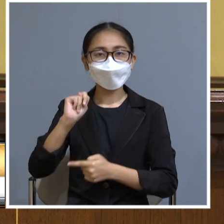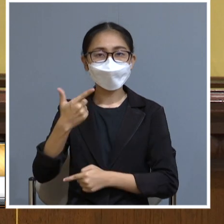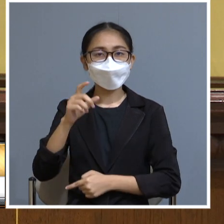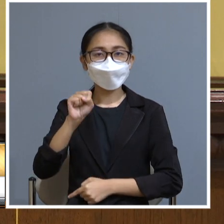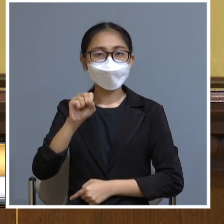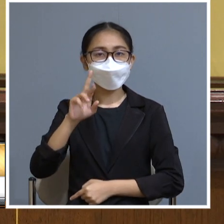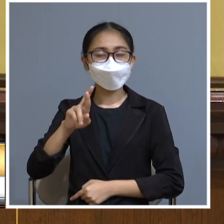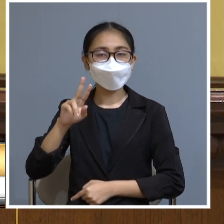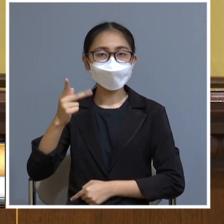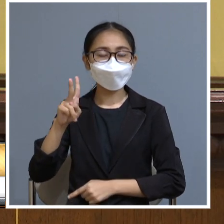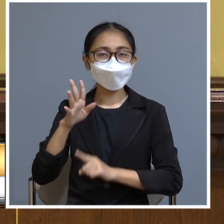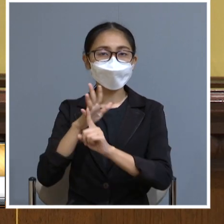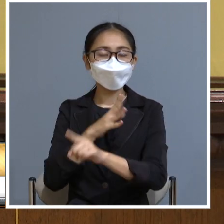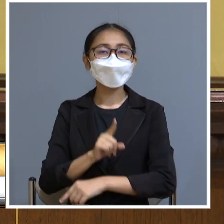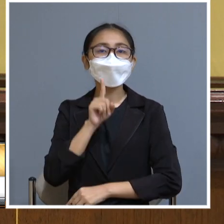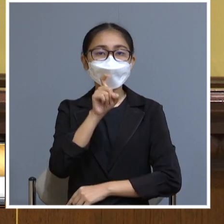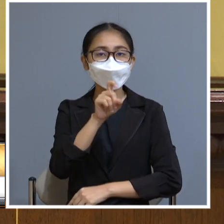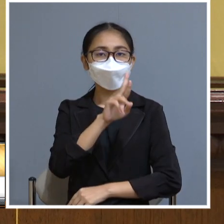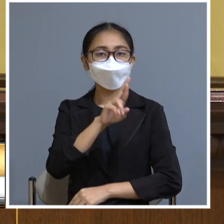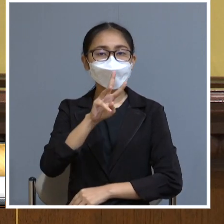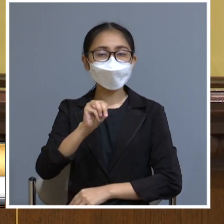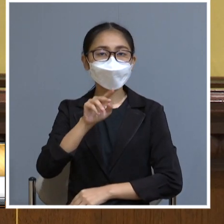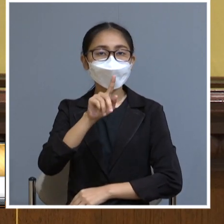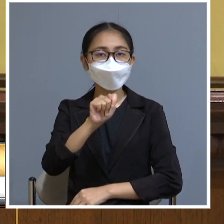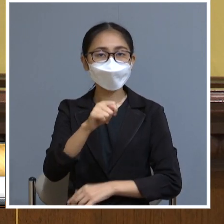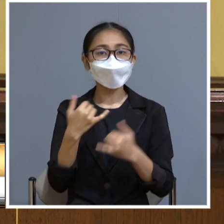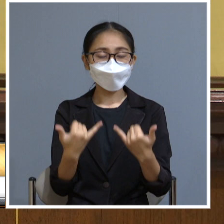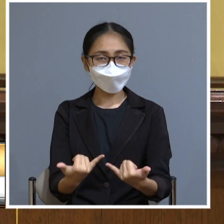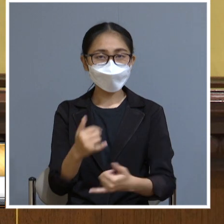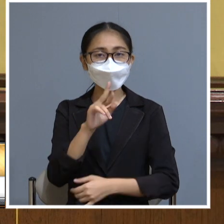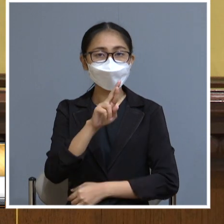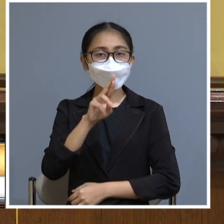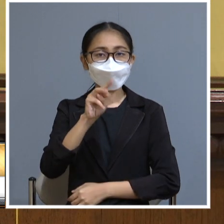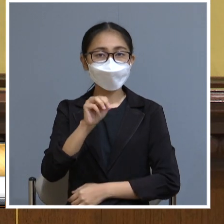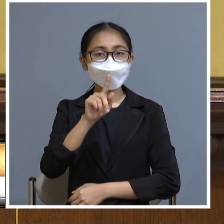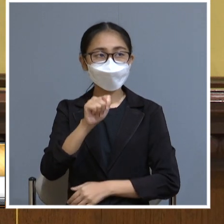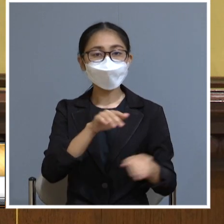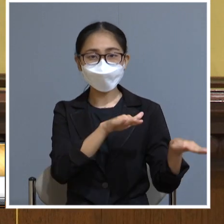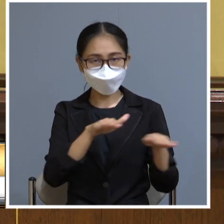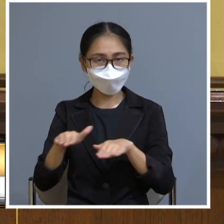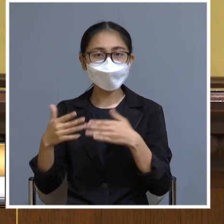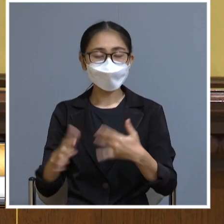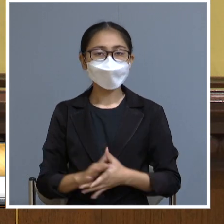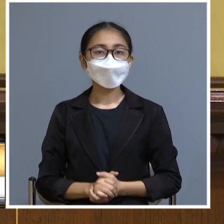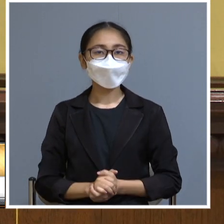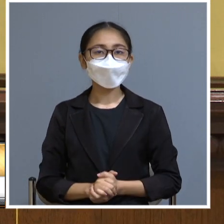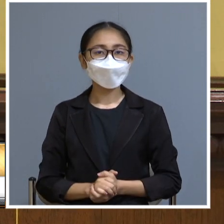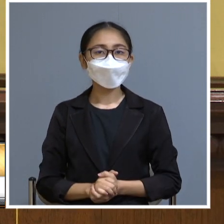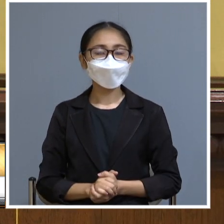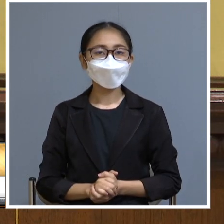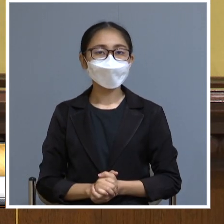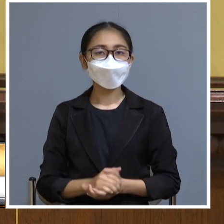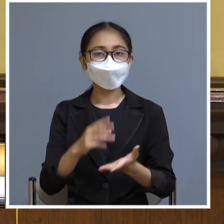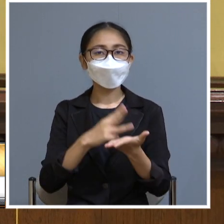ท่านรำตรีถึงท่านรตีได้มาปร้อมในทีนี้แล้วนะครับ อยู่ในระเบีบวะระท